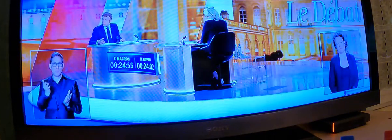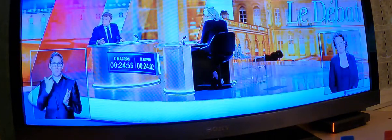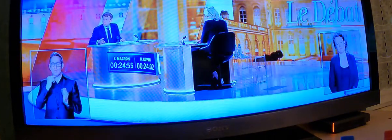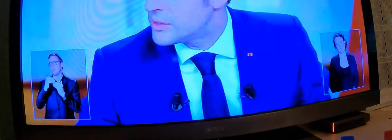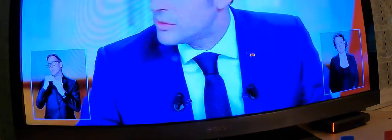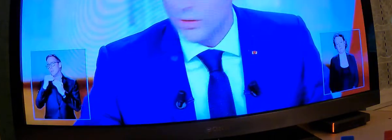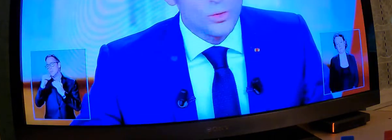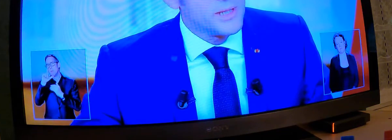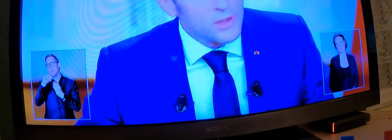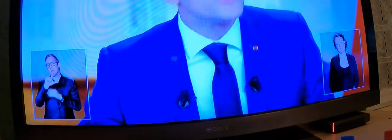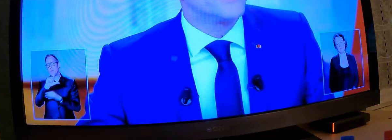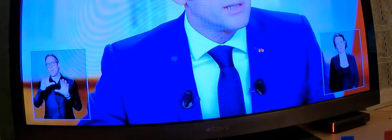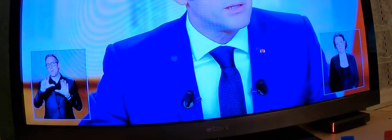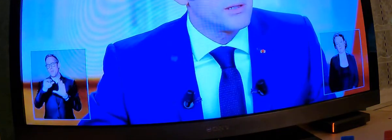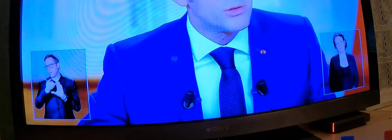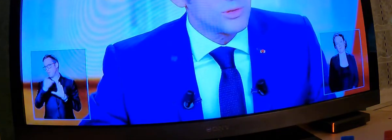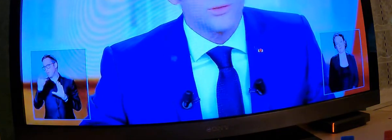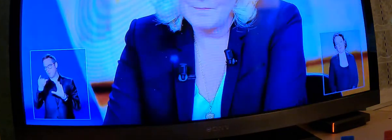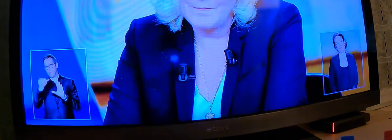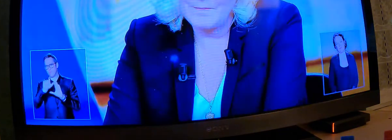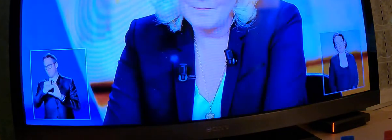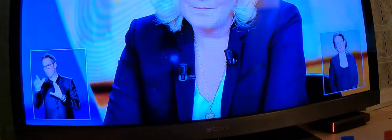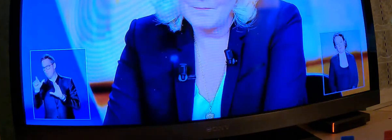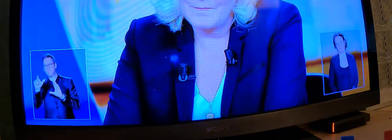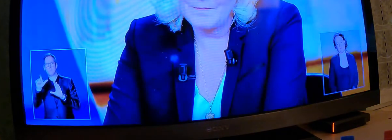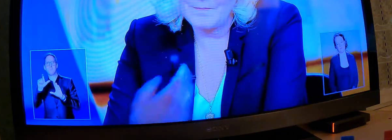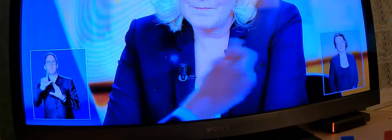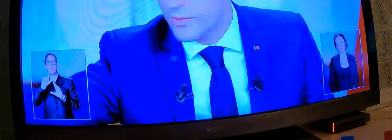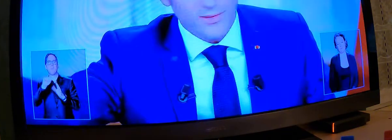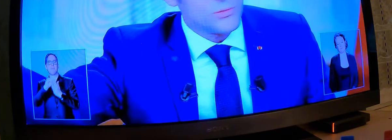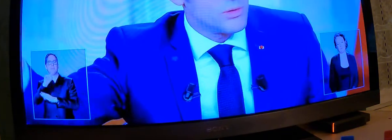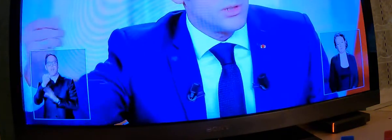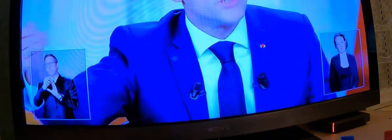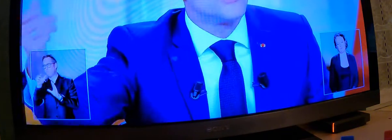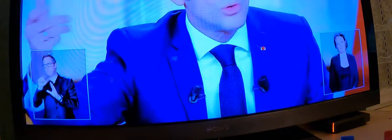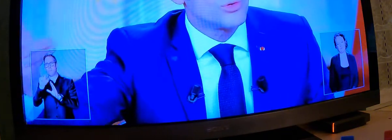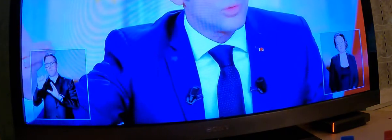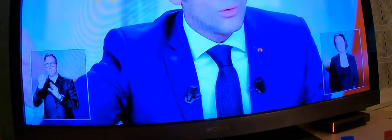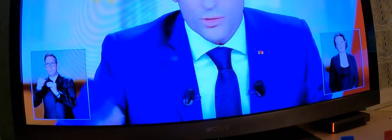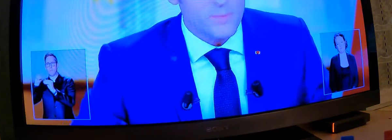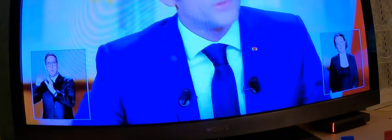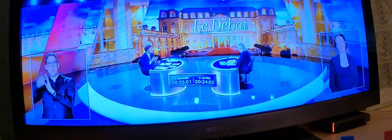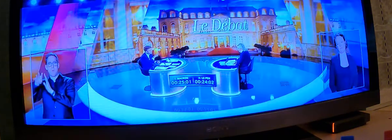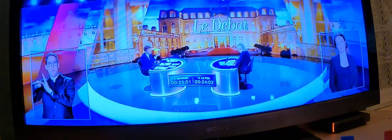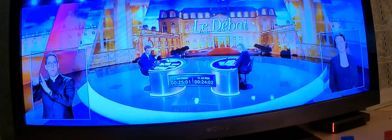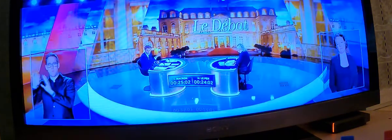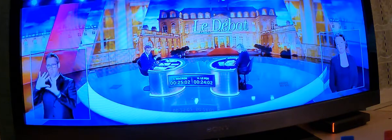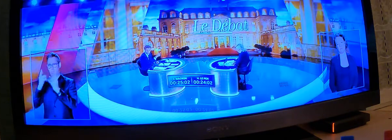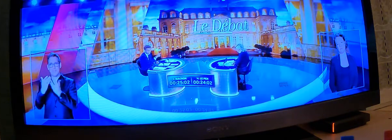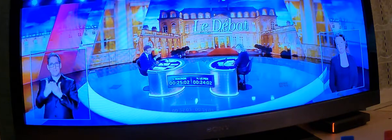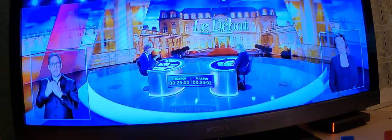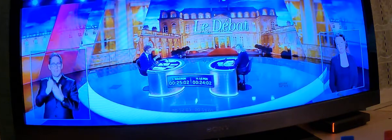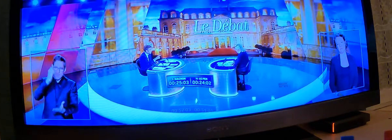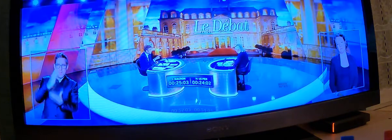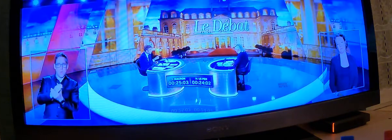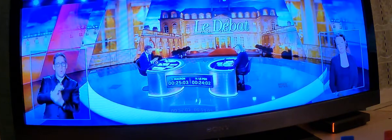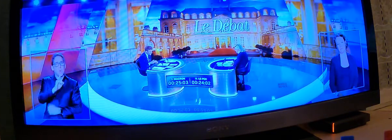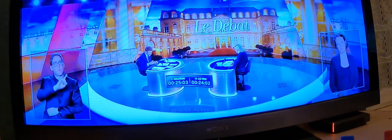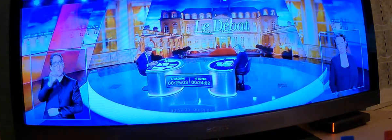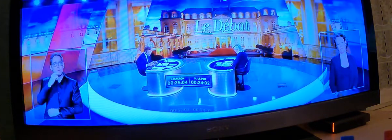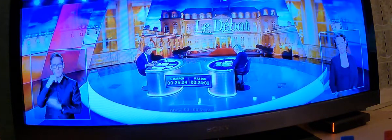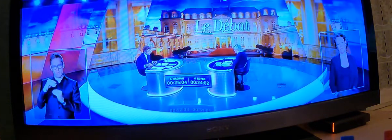2028 64 ans et en 2031 65 ans. Et ce que j'ai ouvert, c'est l'idée d'une clause de revoyure, c'est pas du jour au lendemain, comme vous le laissez entendre, c'est pas